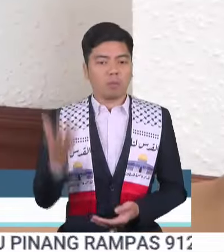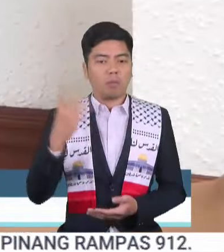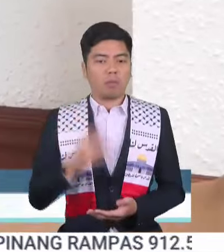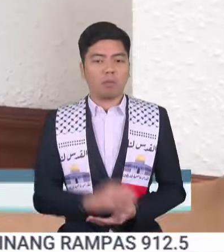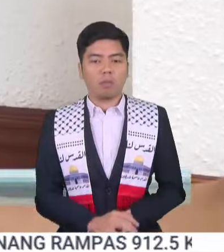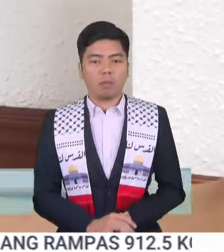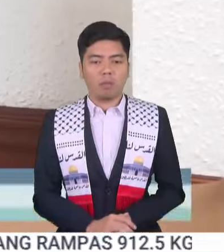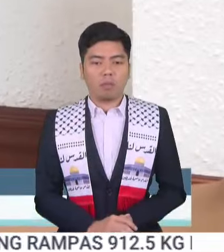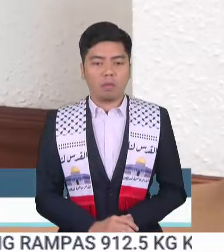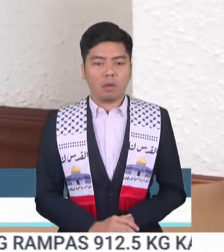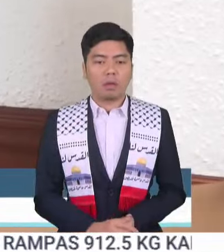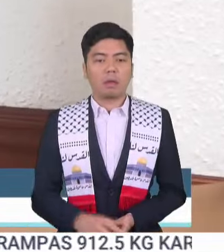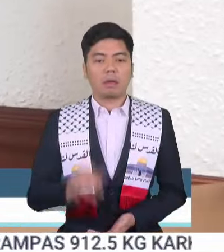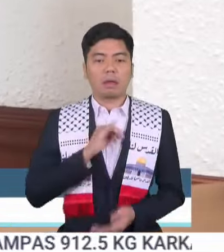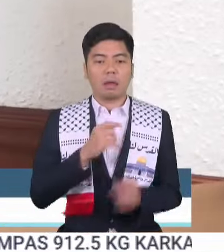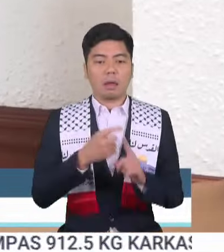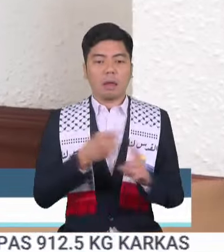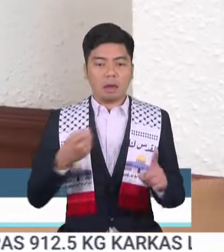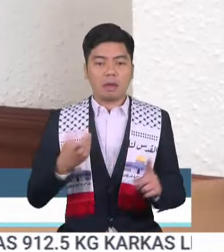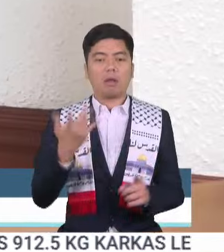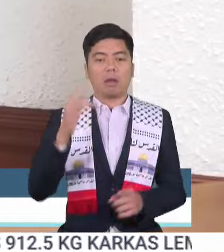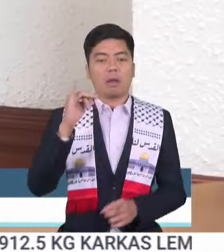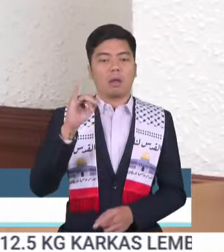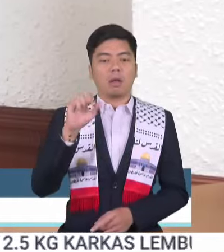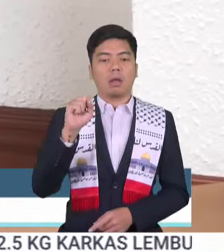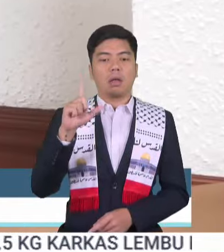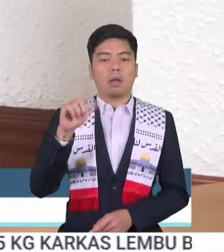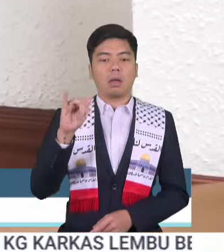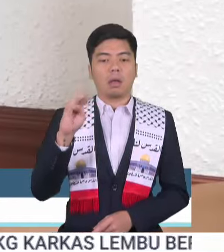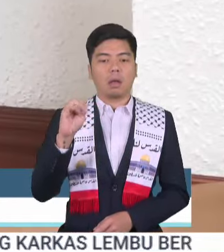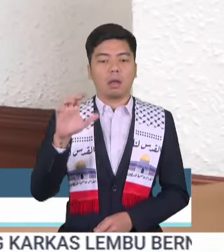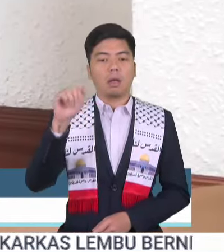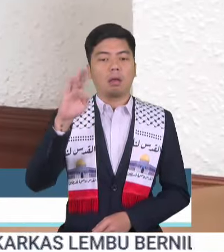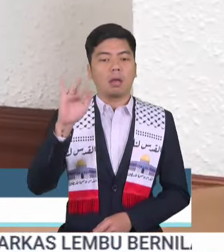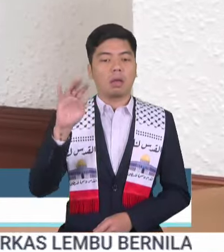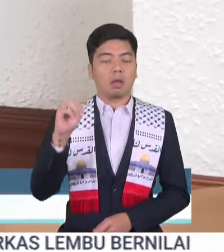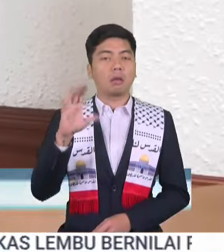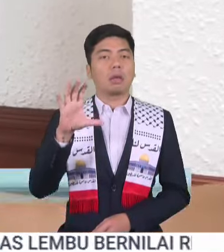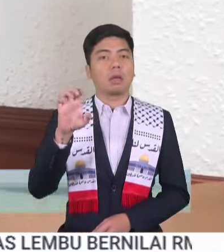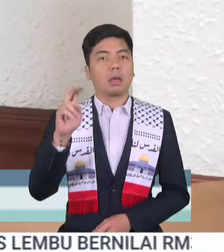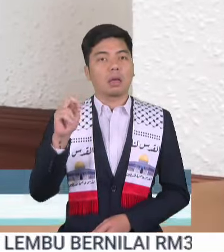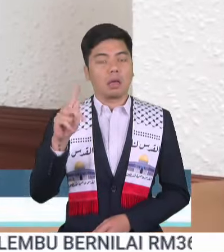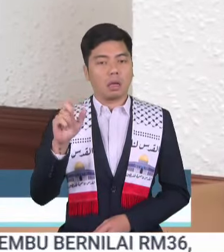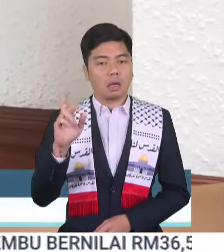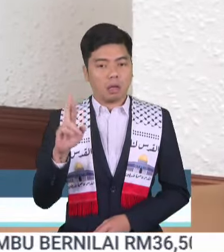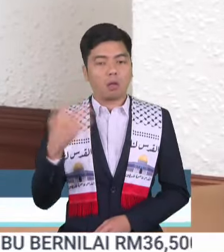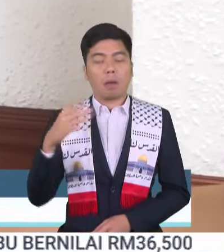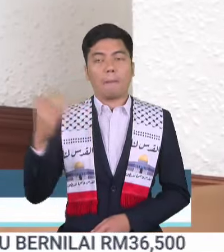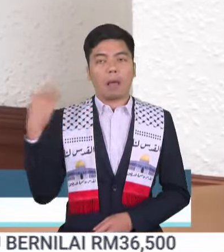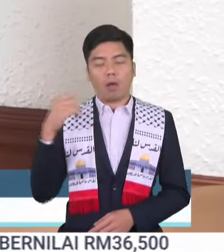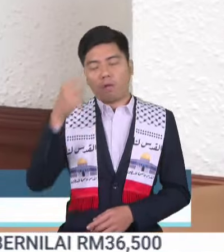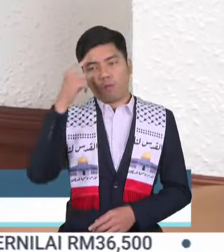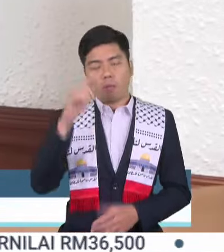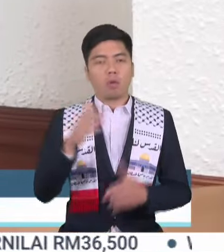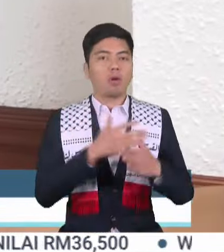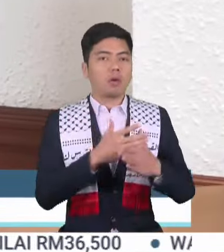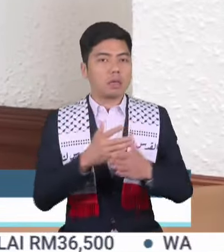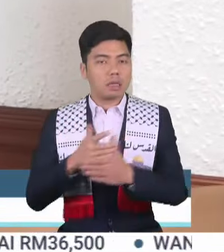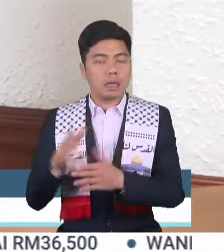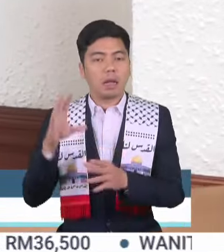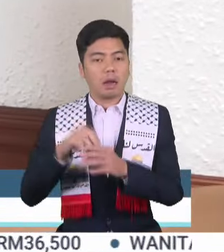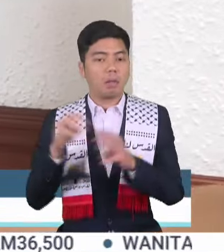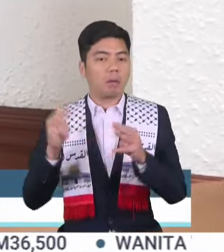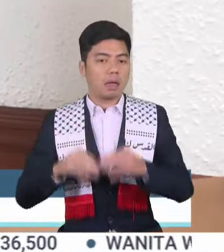Islamic Outreach ABIM Center diberi amanah lah untuk menyantuni mereka dan bercerita dengan masjid dan apatah